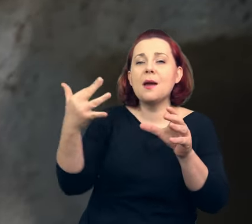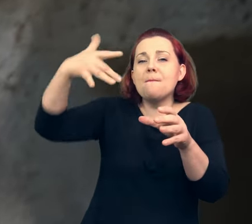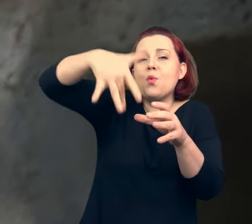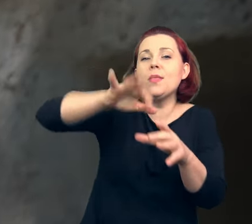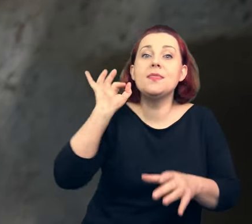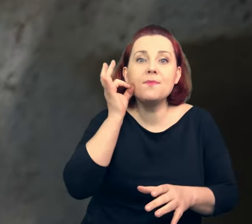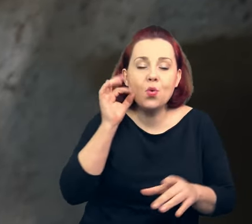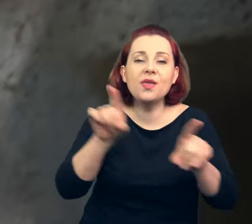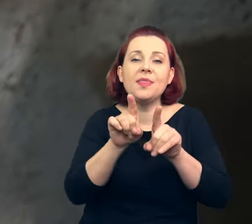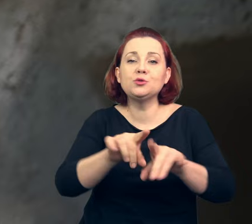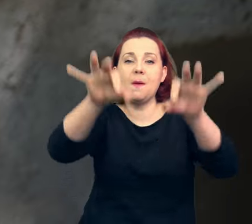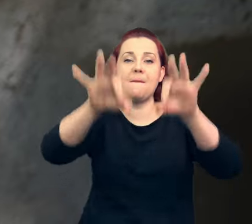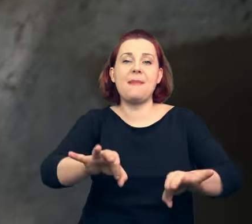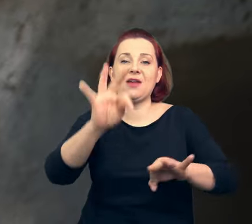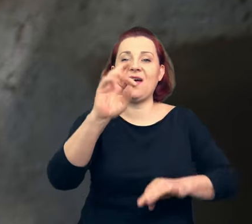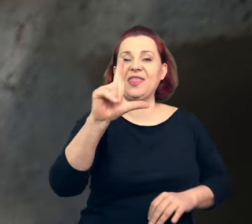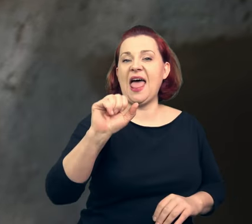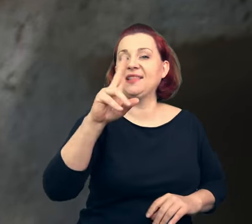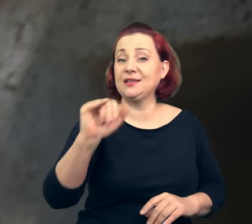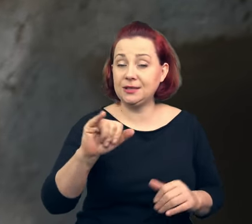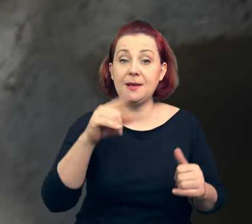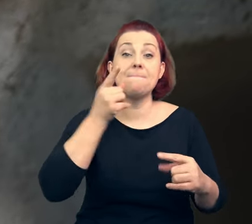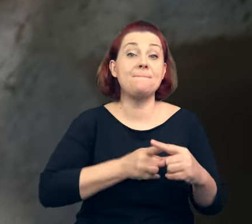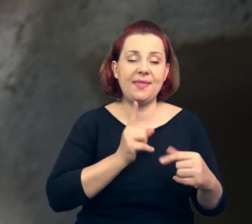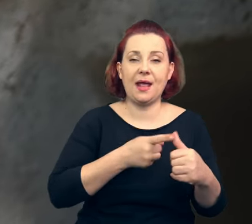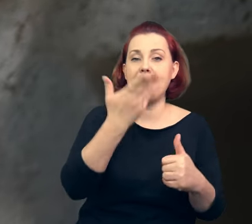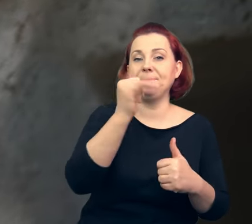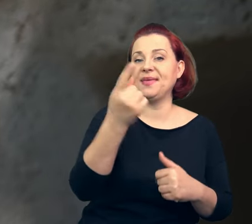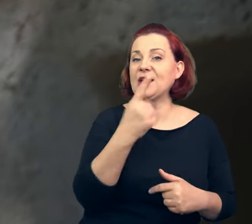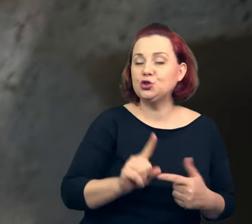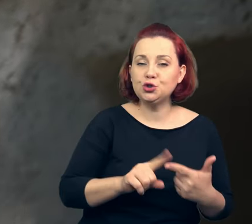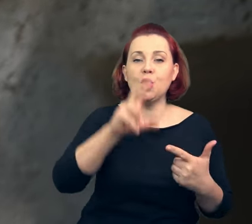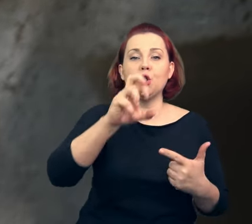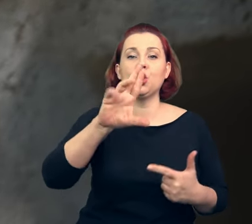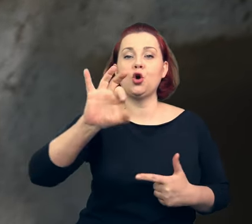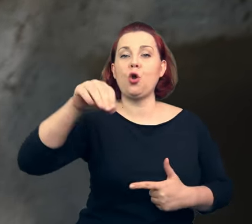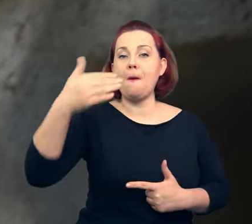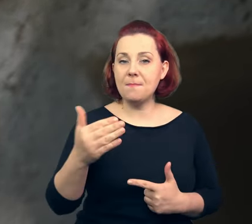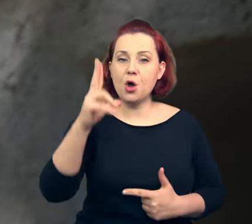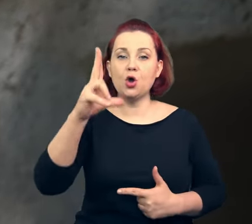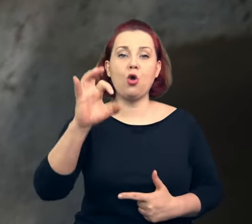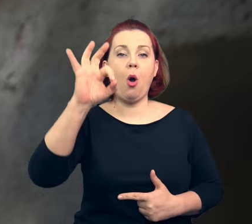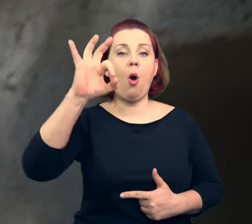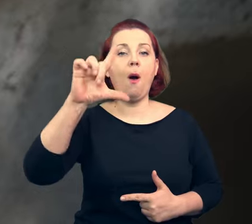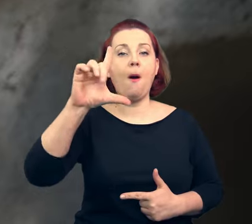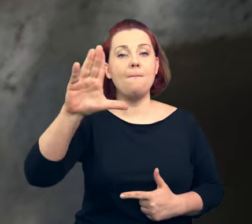i było barwione tlenkami metali, miedzi, chromu i kobaltu.